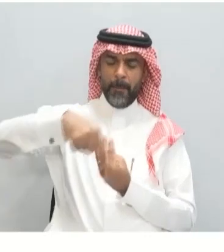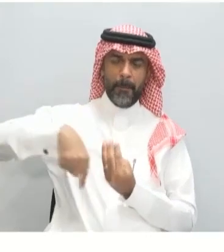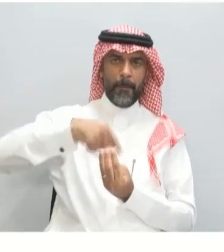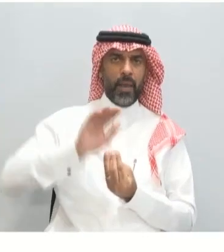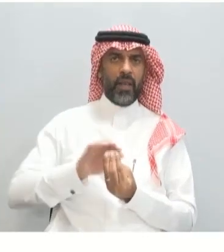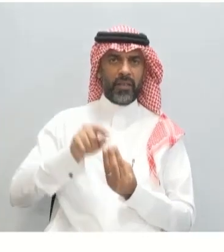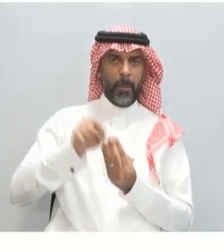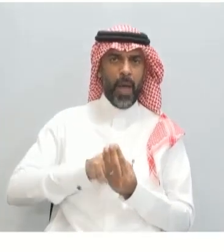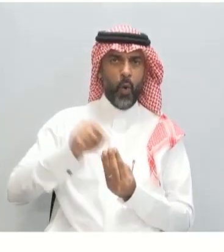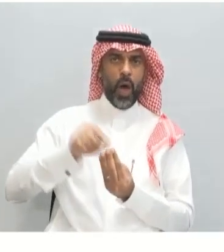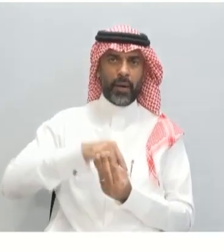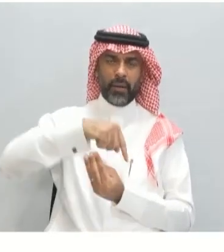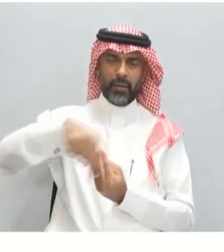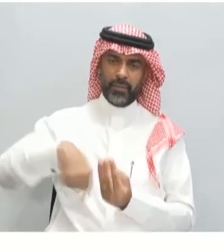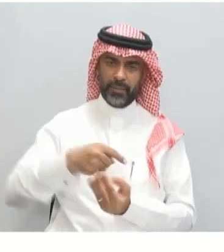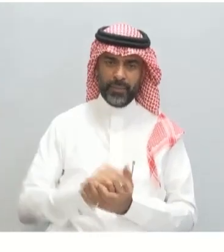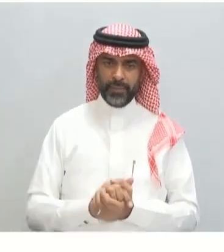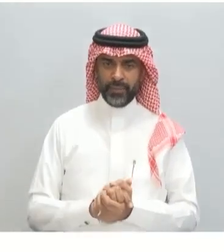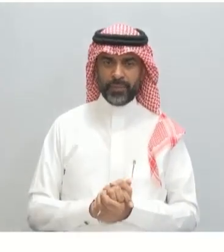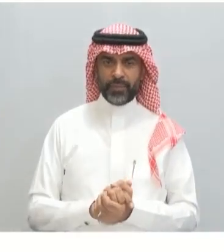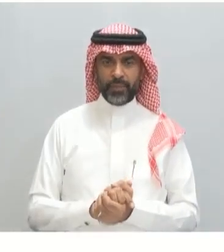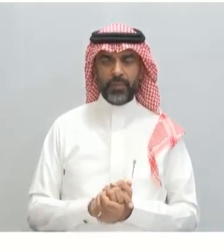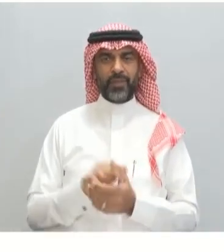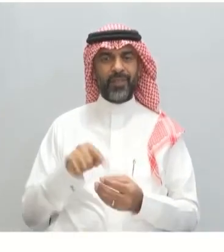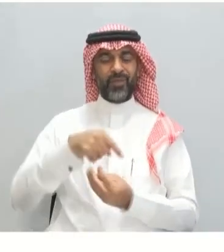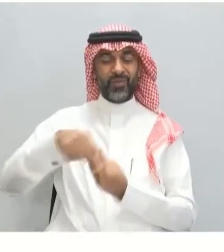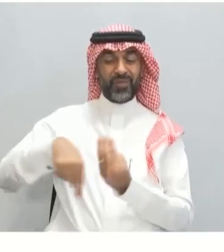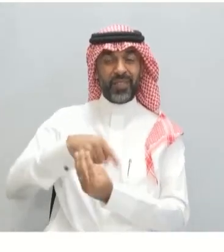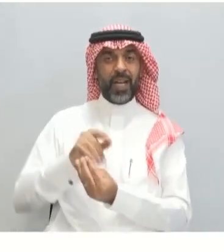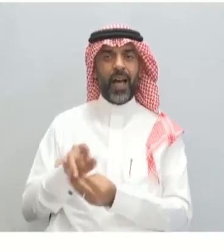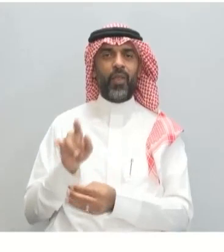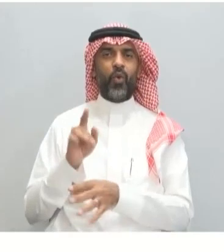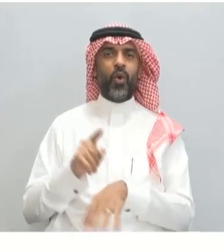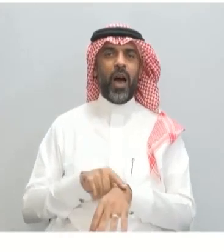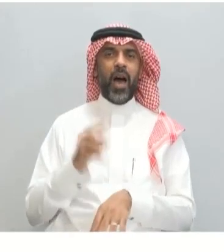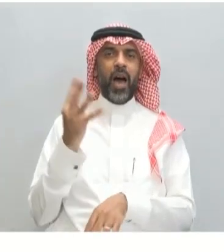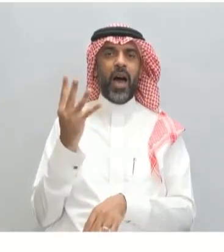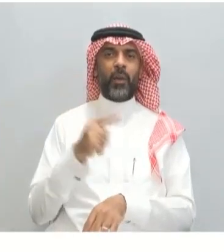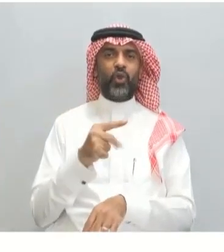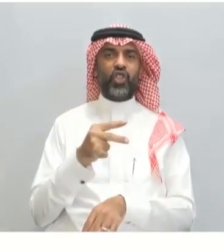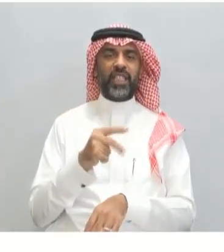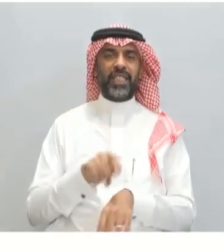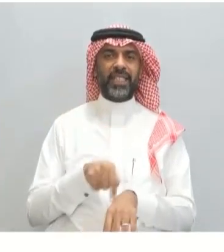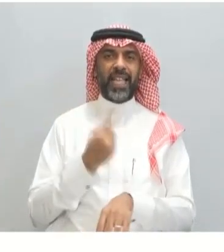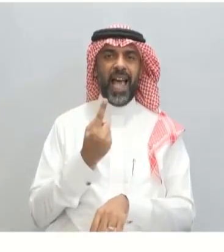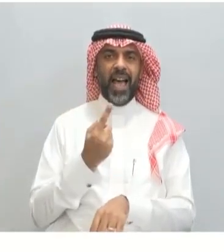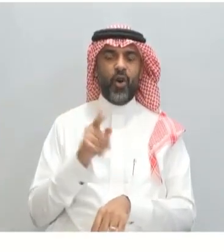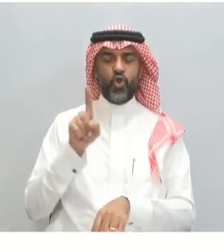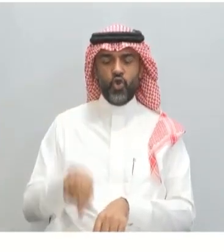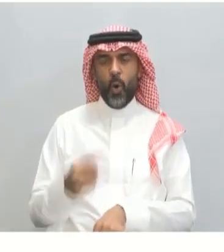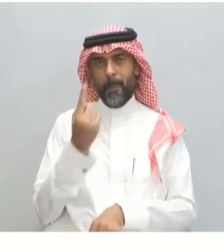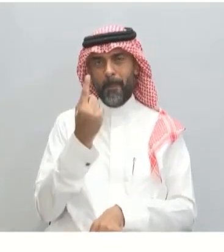حركتها حل محورها ممتازين التي يتولد او تكون خلال 24 ساعه ويتولد منها او يتولد